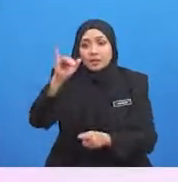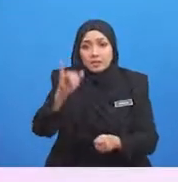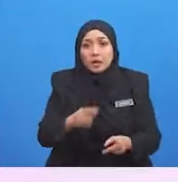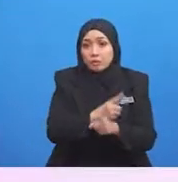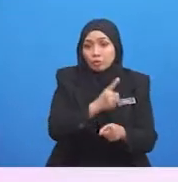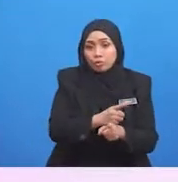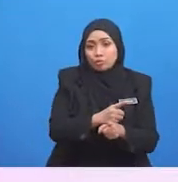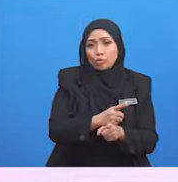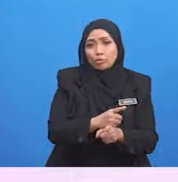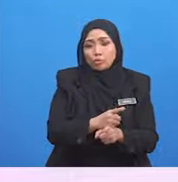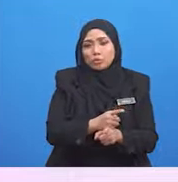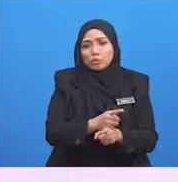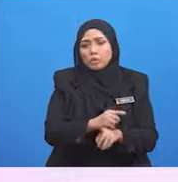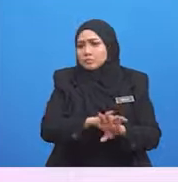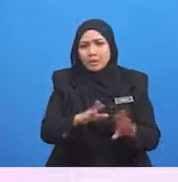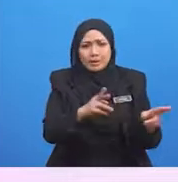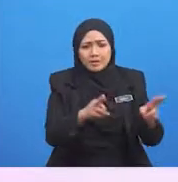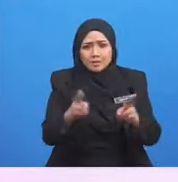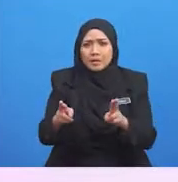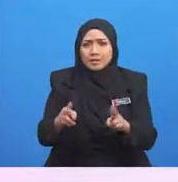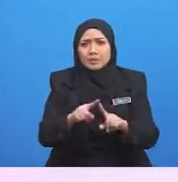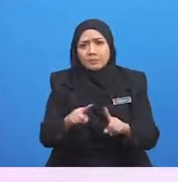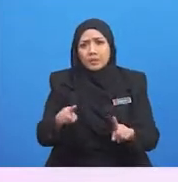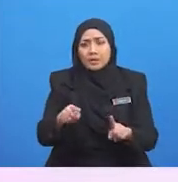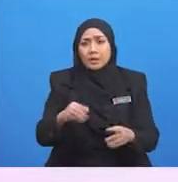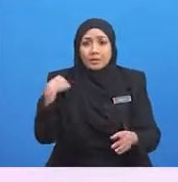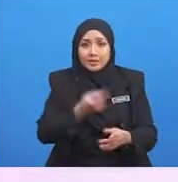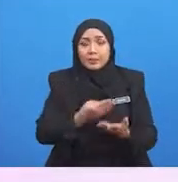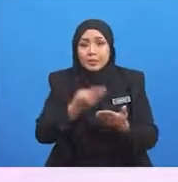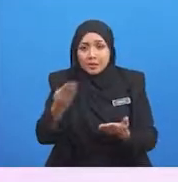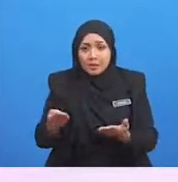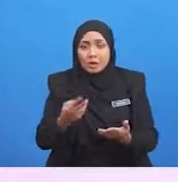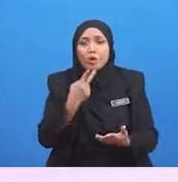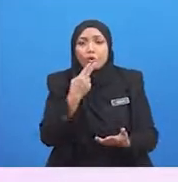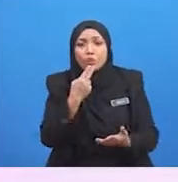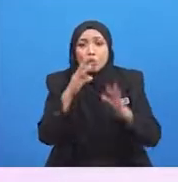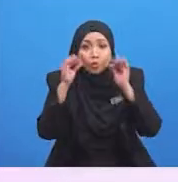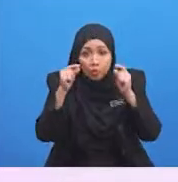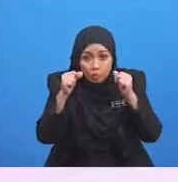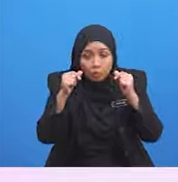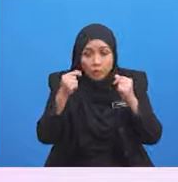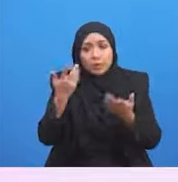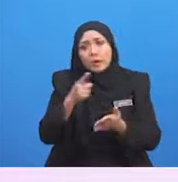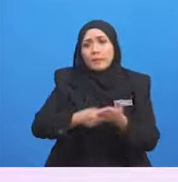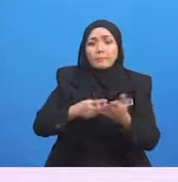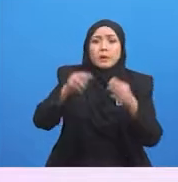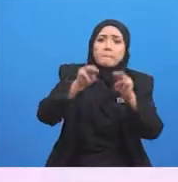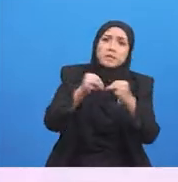tidak merancang tetapi kita membelinya, seperti gula-gula, bateri, majalah dan barang ini banyak terdapat di